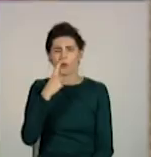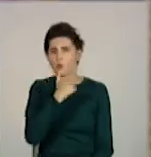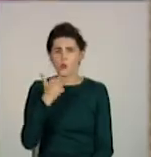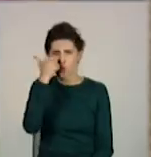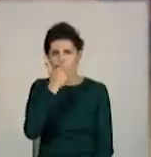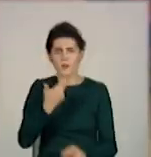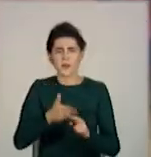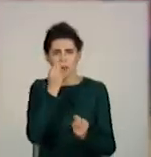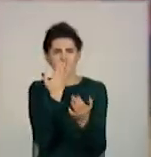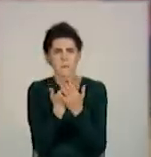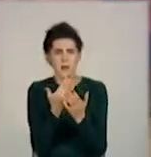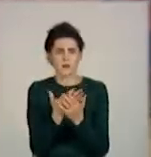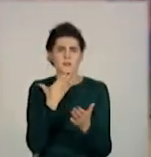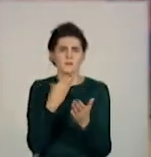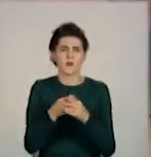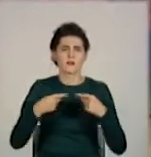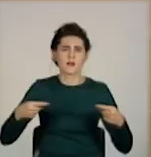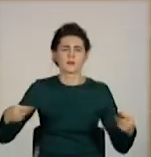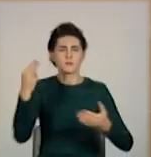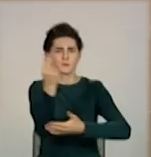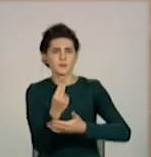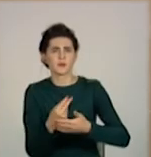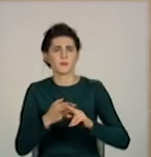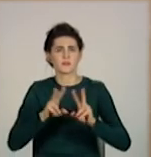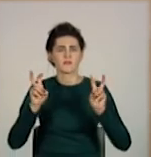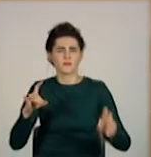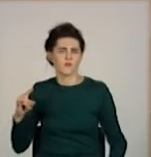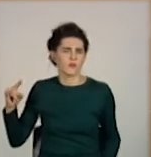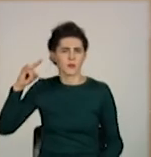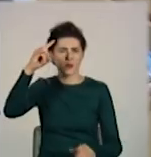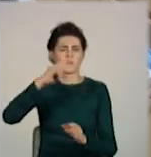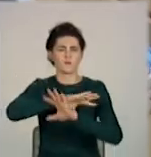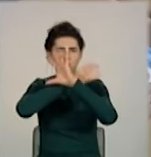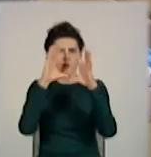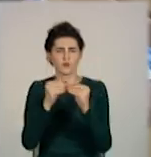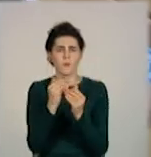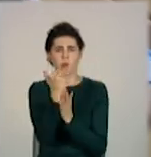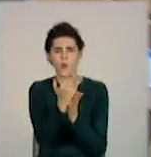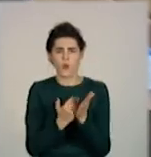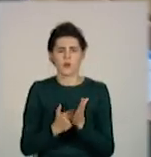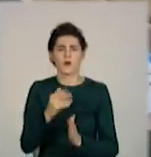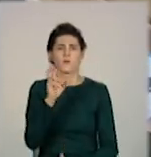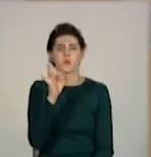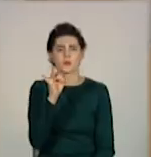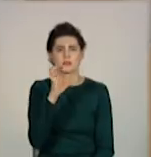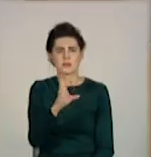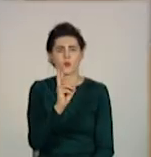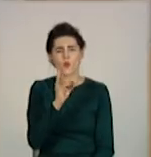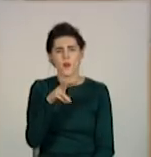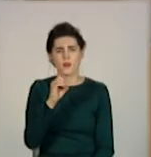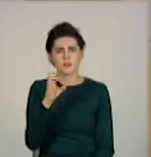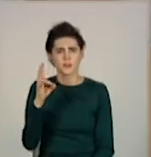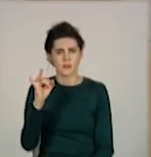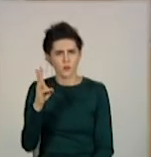традиційно представлятимуть власні стартапи в авіакосмічній сфері. Цей освітній проєкт фонд Бориса Колеснікова організовує